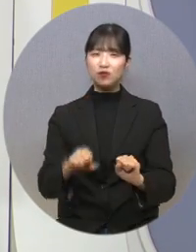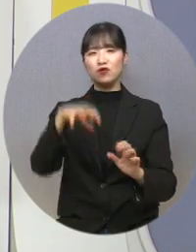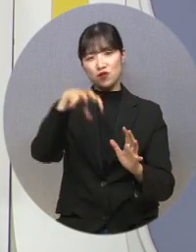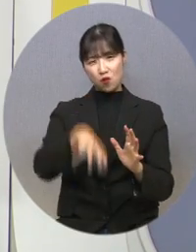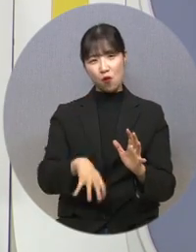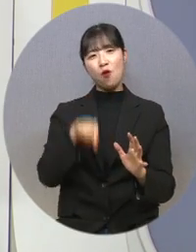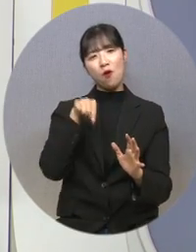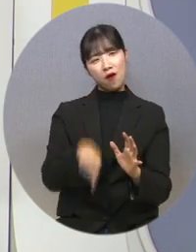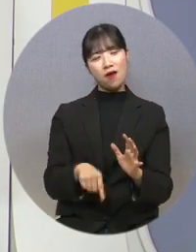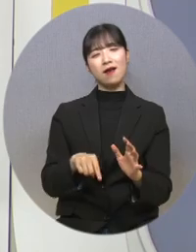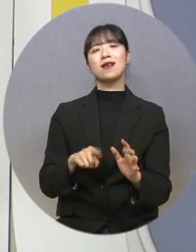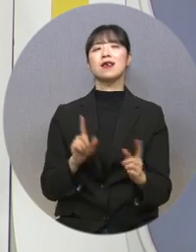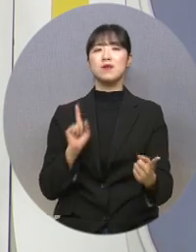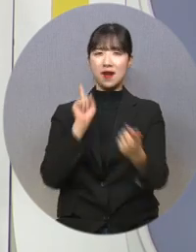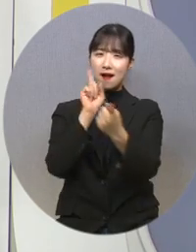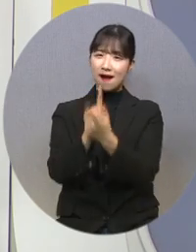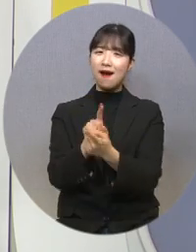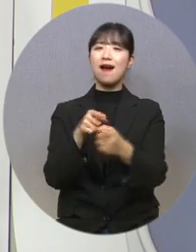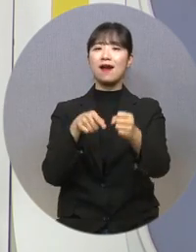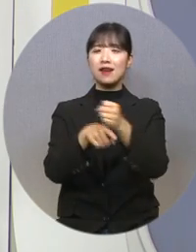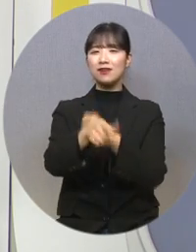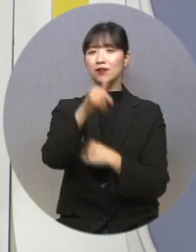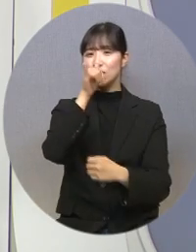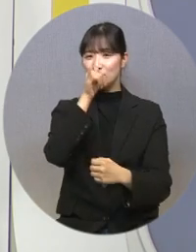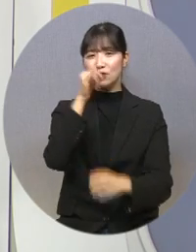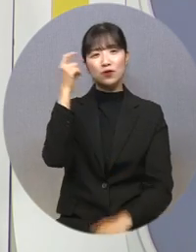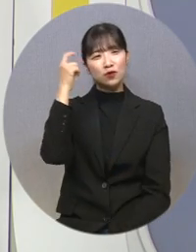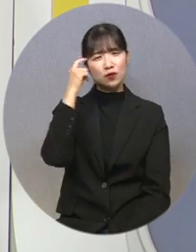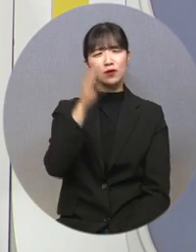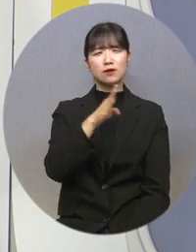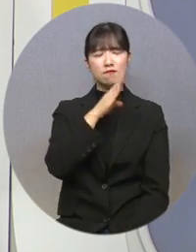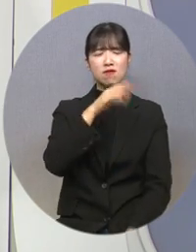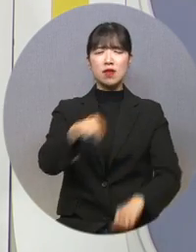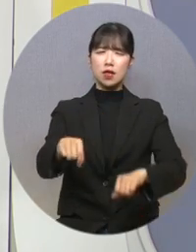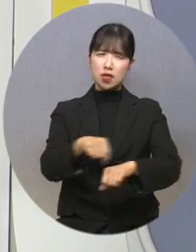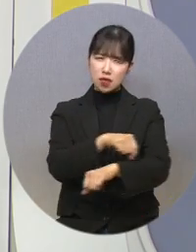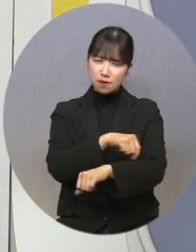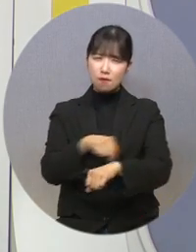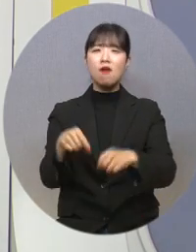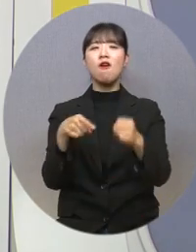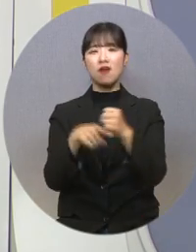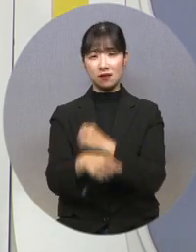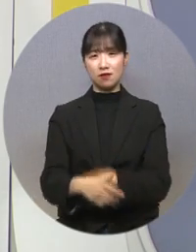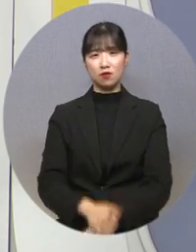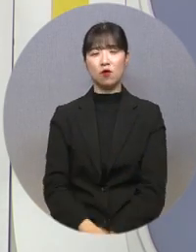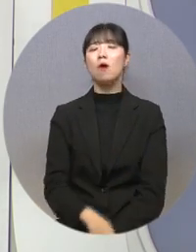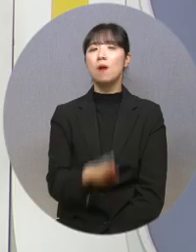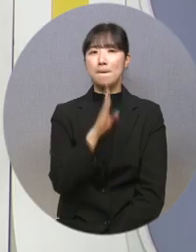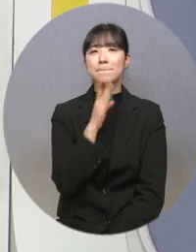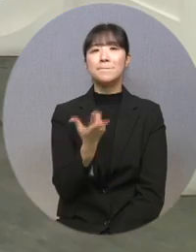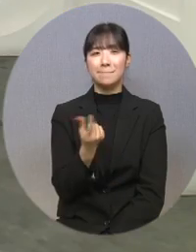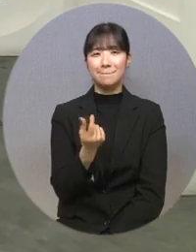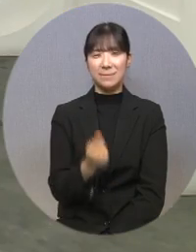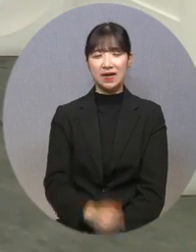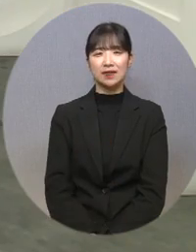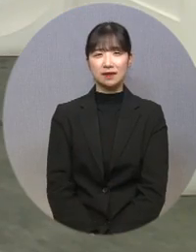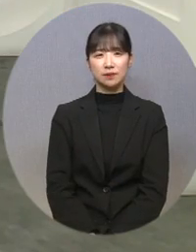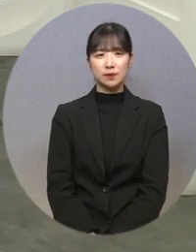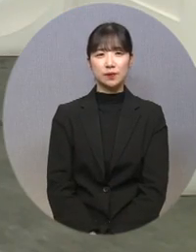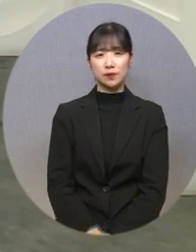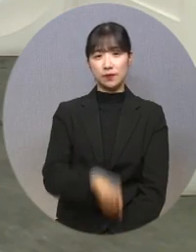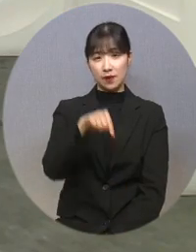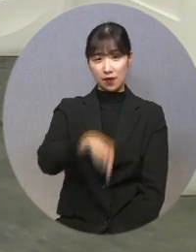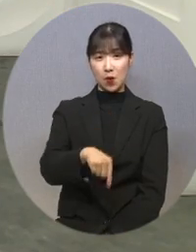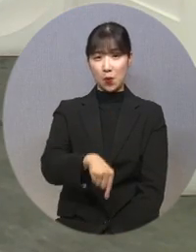스튜디오에서 여러분들께 인사드리는 이유가 있습니다. 아주 특별한 이유죠. 그렇습니다. 네. 여기